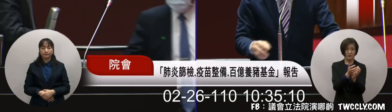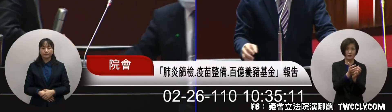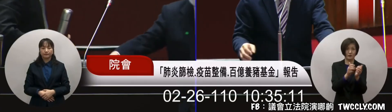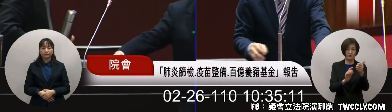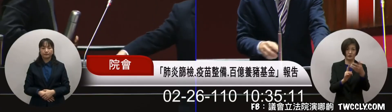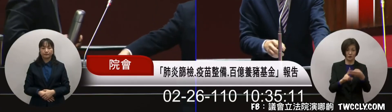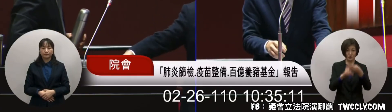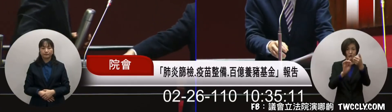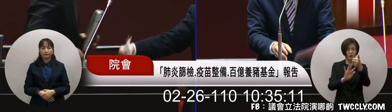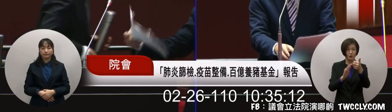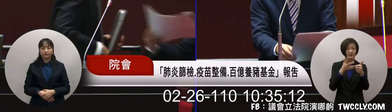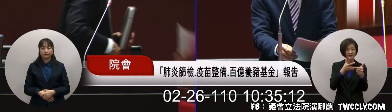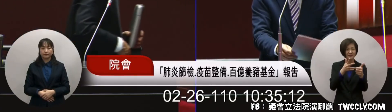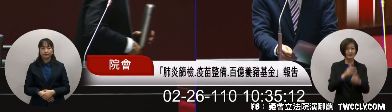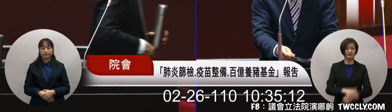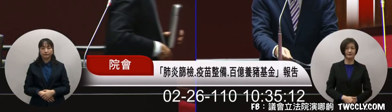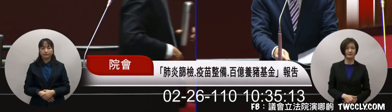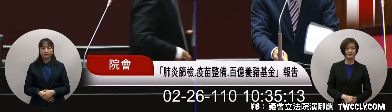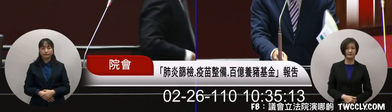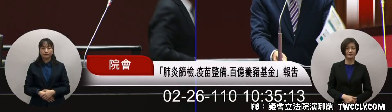题。